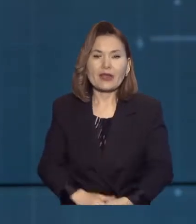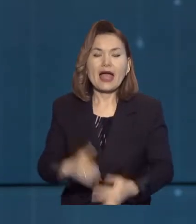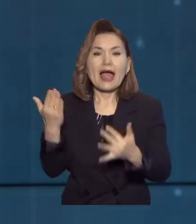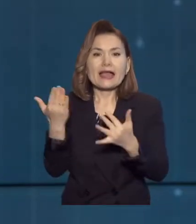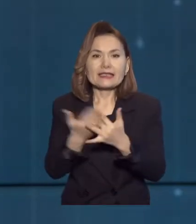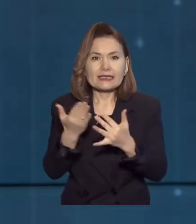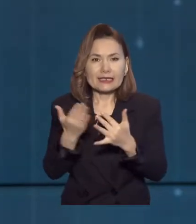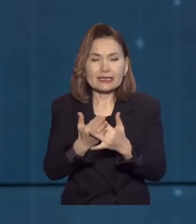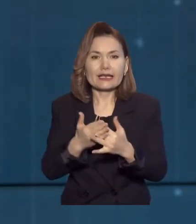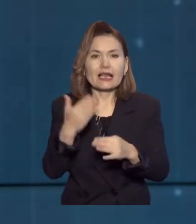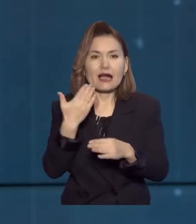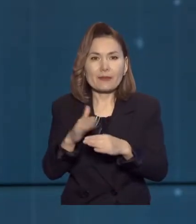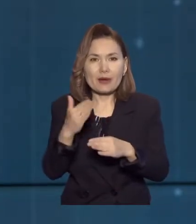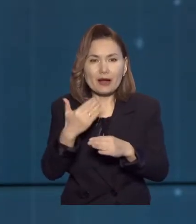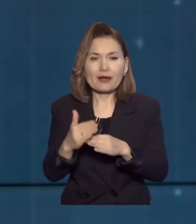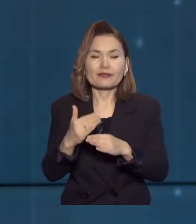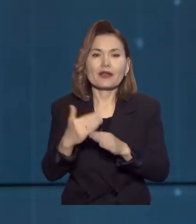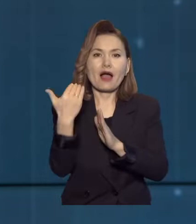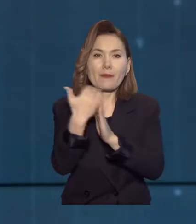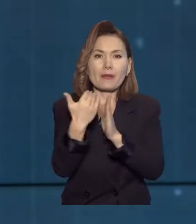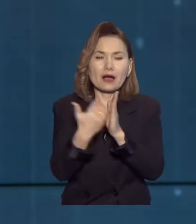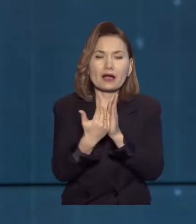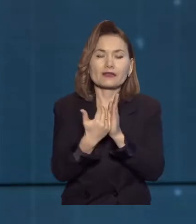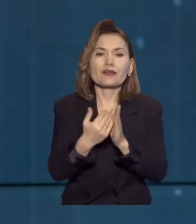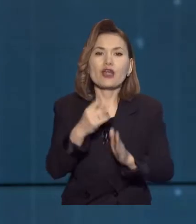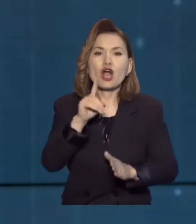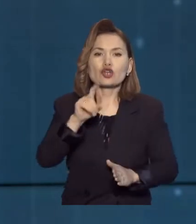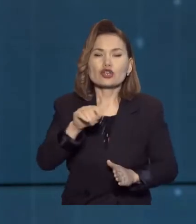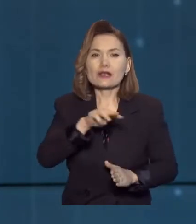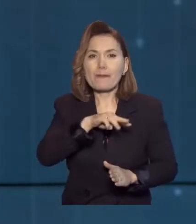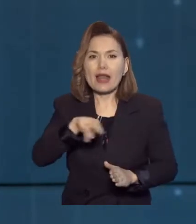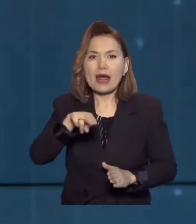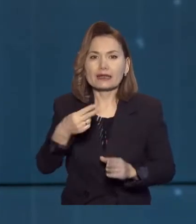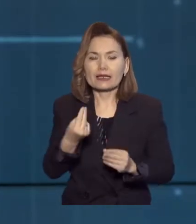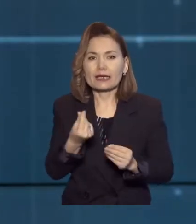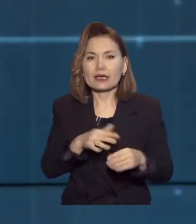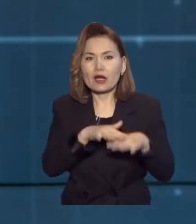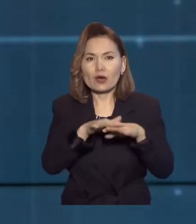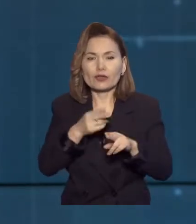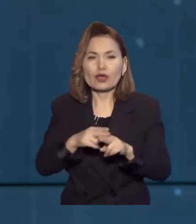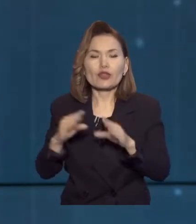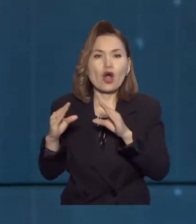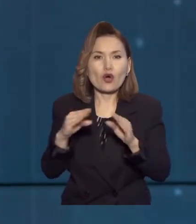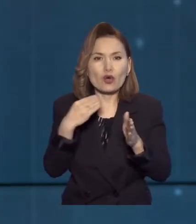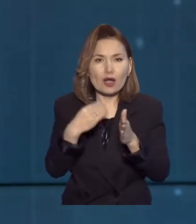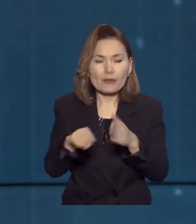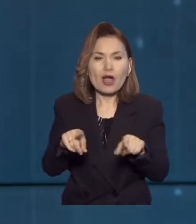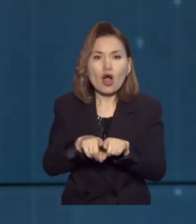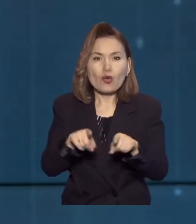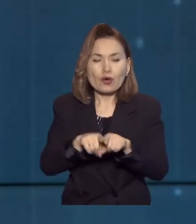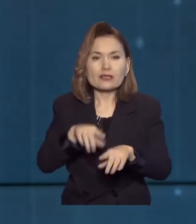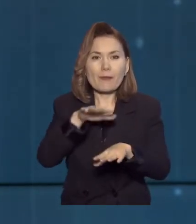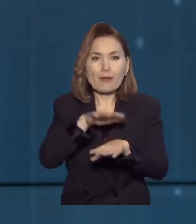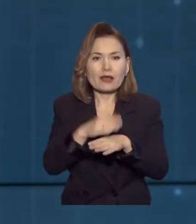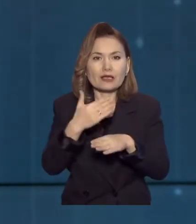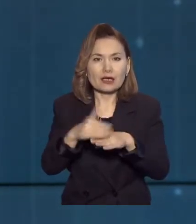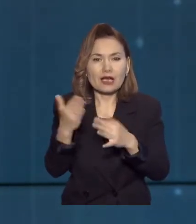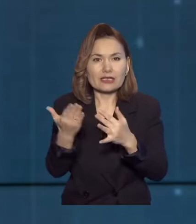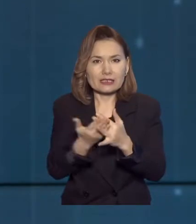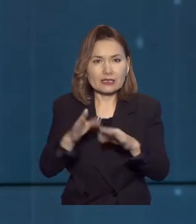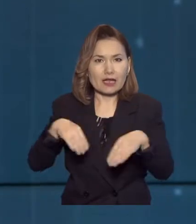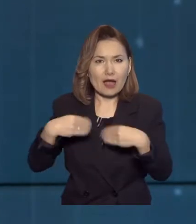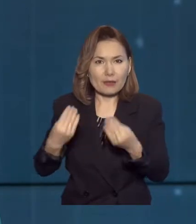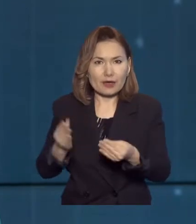Жеңілдетілген автонесие бағдарламасына 100 миллиард теңге бөлінеді. Эконом-класстағы көліктер сатып алу үшін осындай көлемде қаражат қаралып